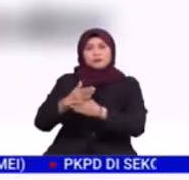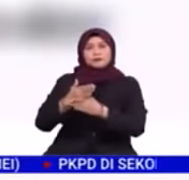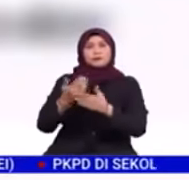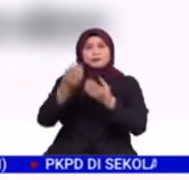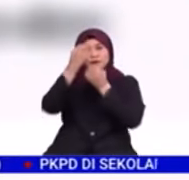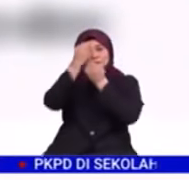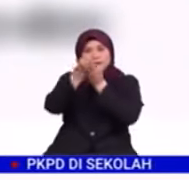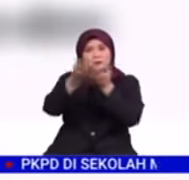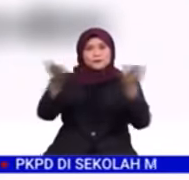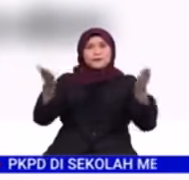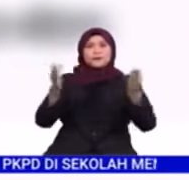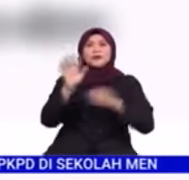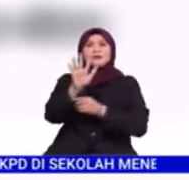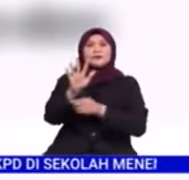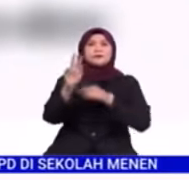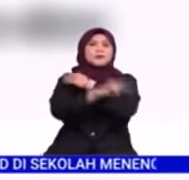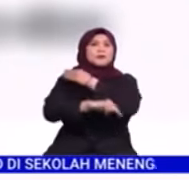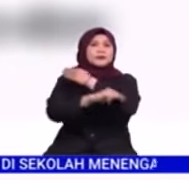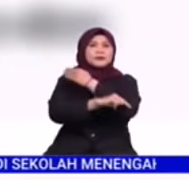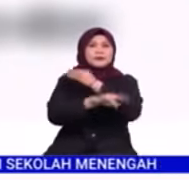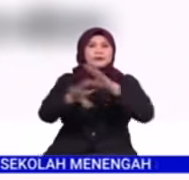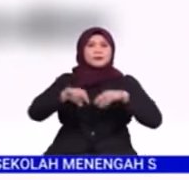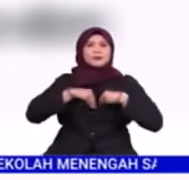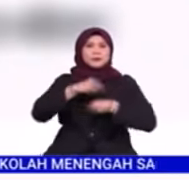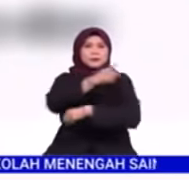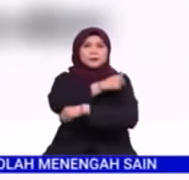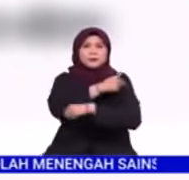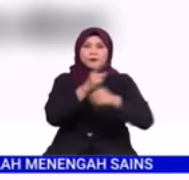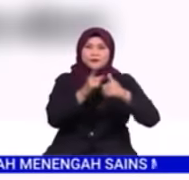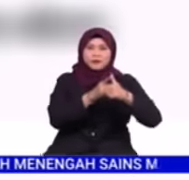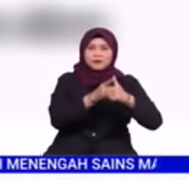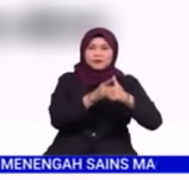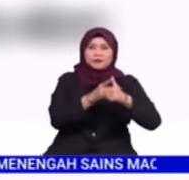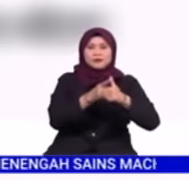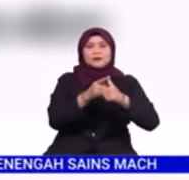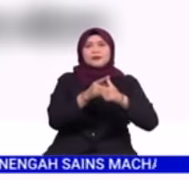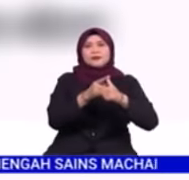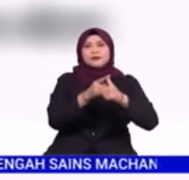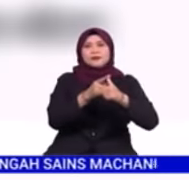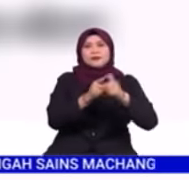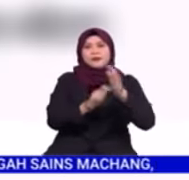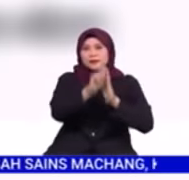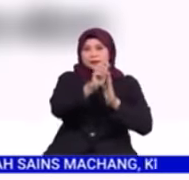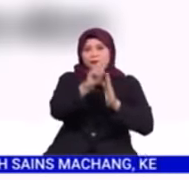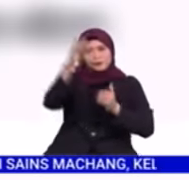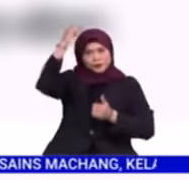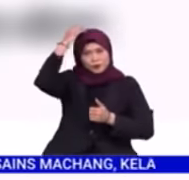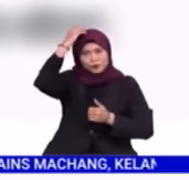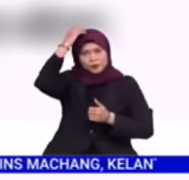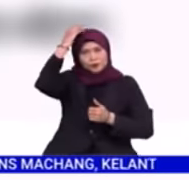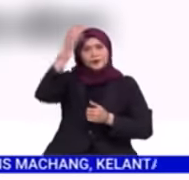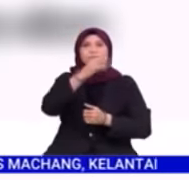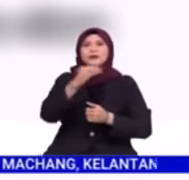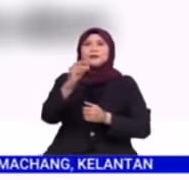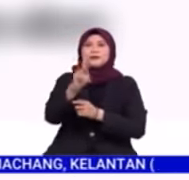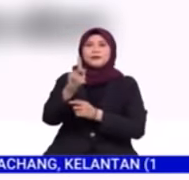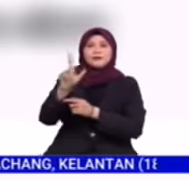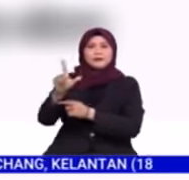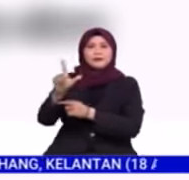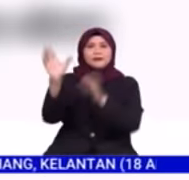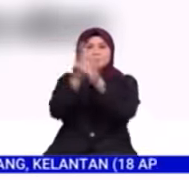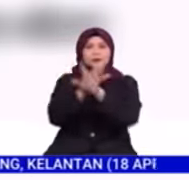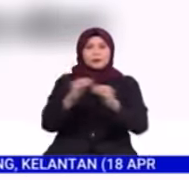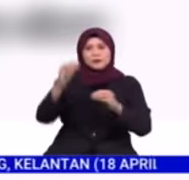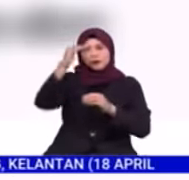ada memaklumkan Negeri menerima suntikan dus pertama waxing nyentuh selanno diikuti kuali lumpuh